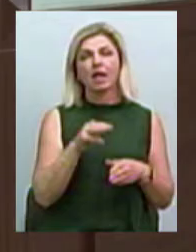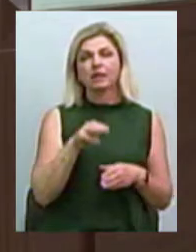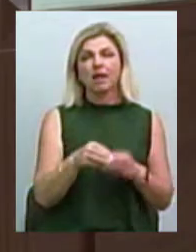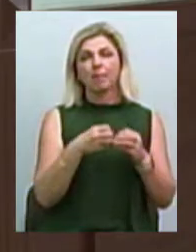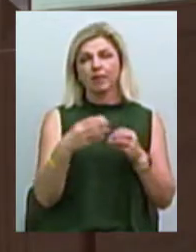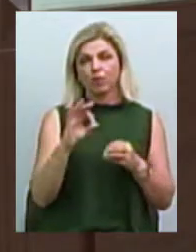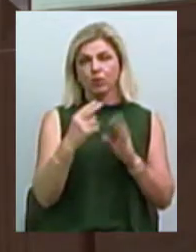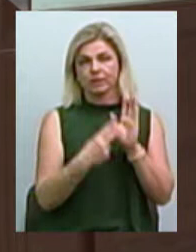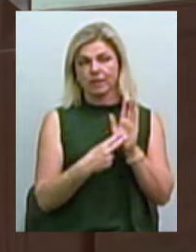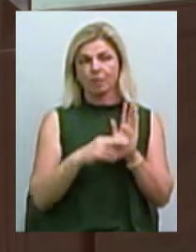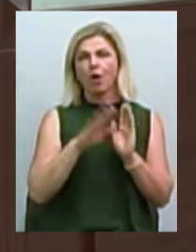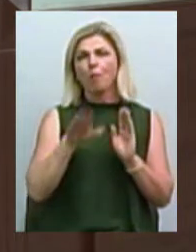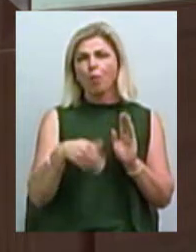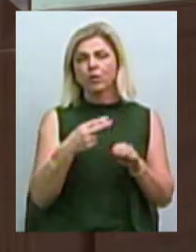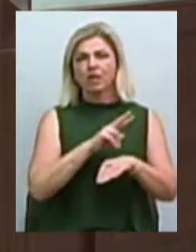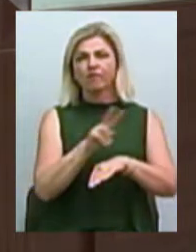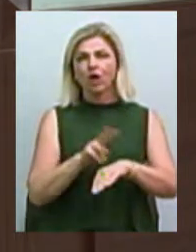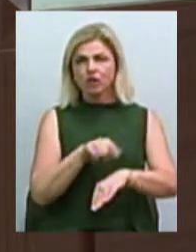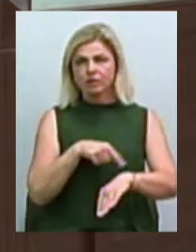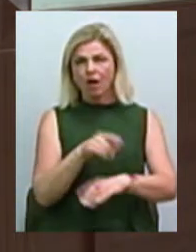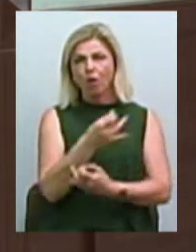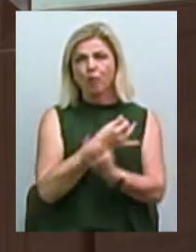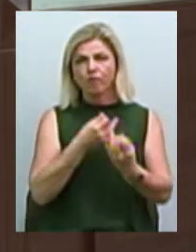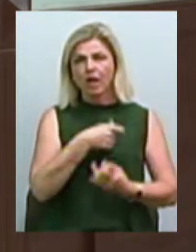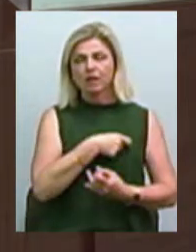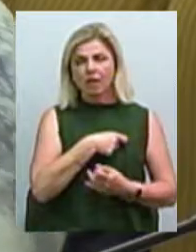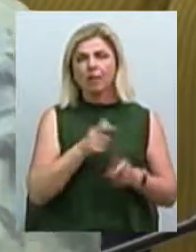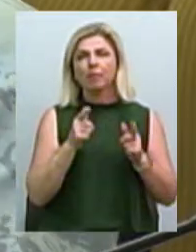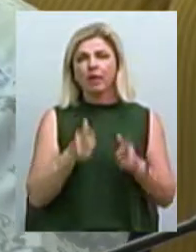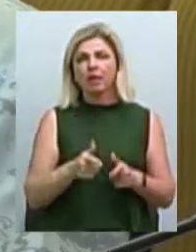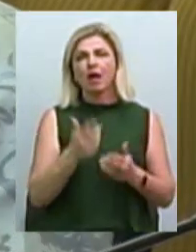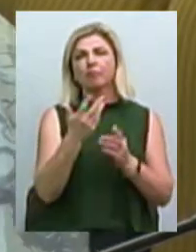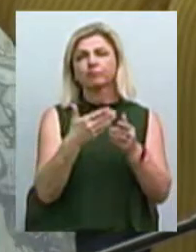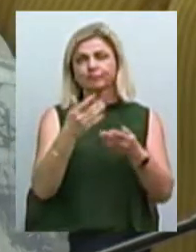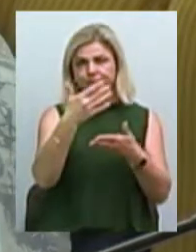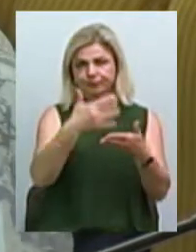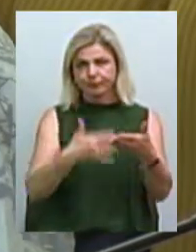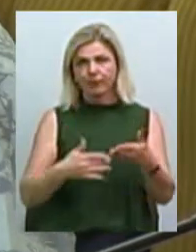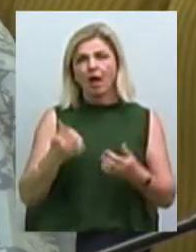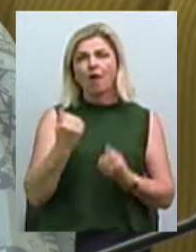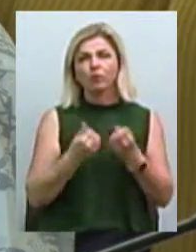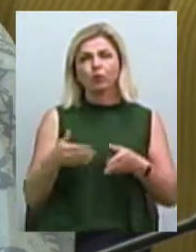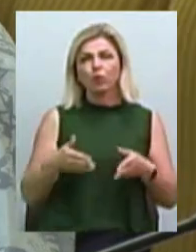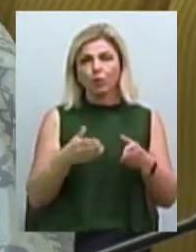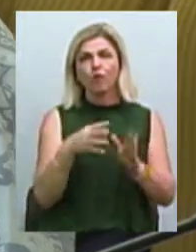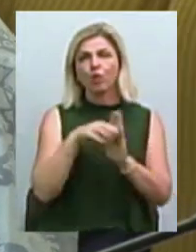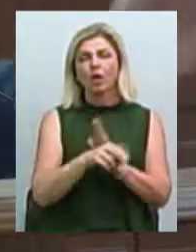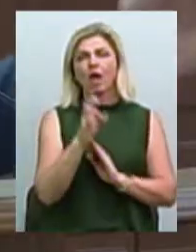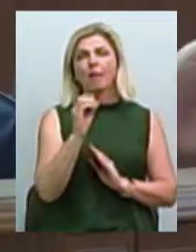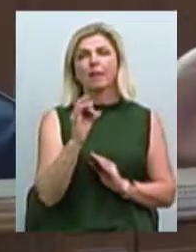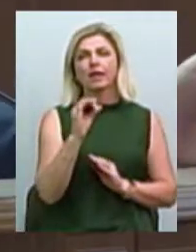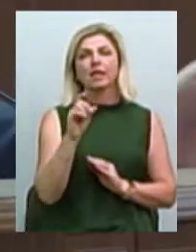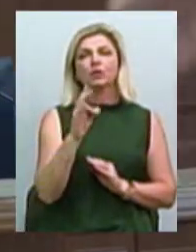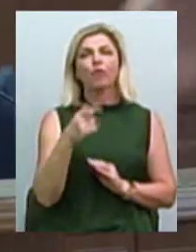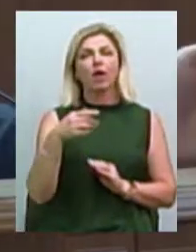Т-15-07. Після 2 годин обговорень депутати підтримали перелік аварійних доріг, до якого внесли також дорогу Березнегувати – Баштанка. При